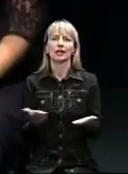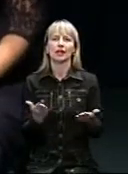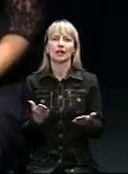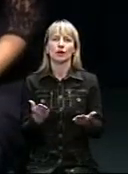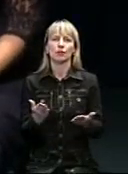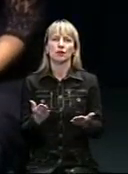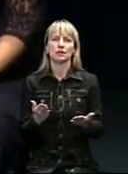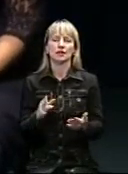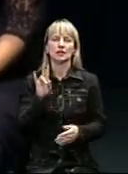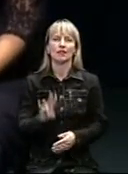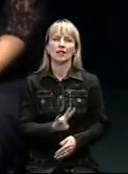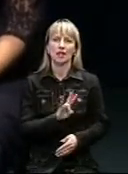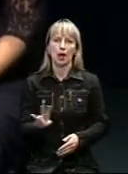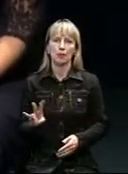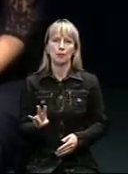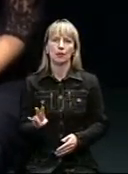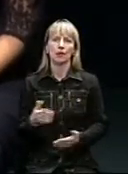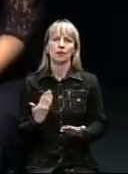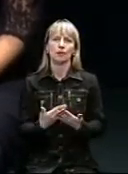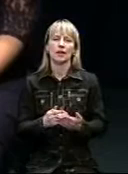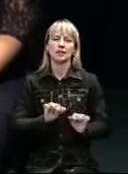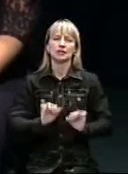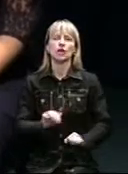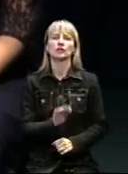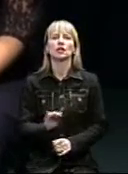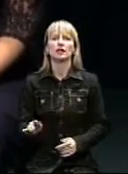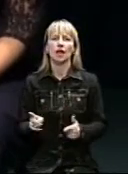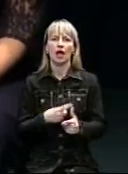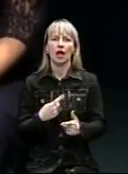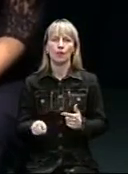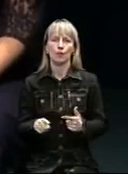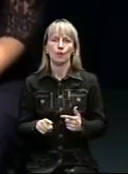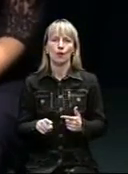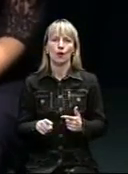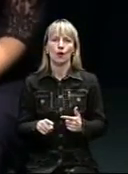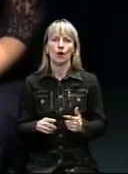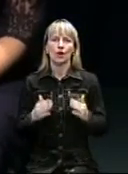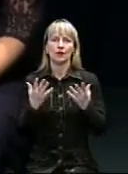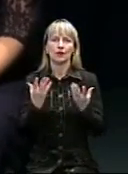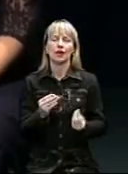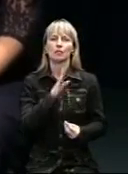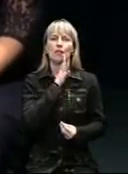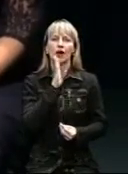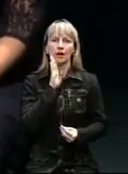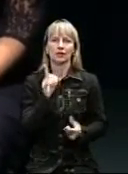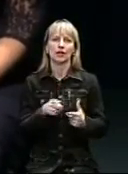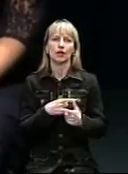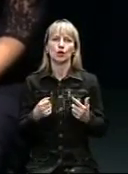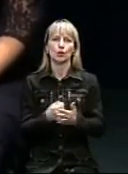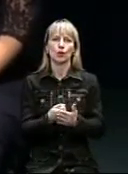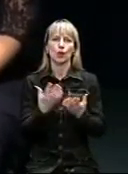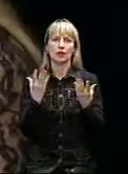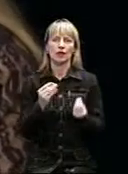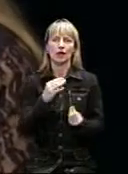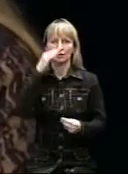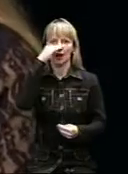святам. Буває свято до захисту дітей або свято до Дня матері, до Дня тата. Ми